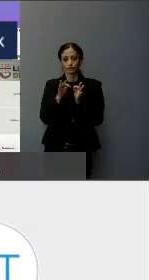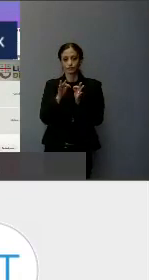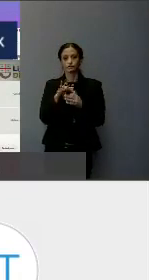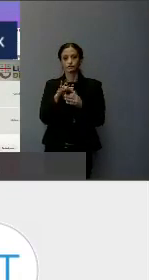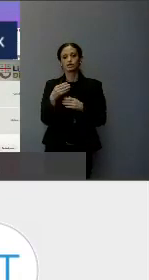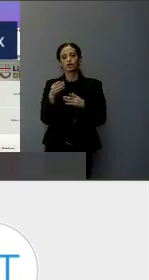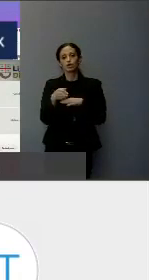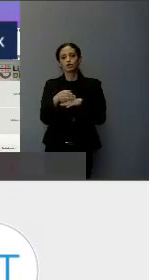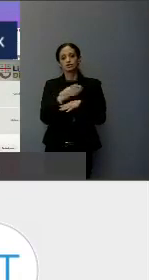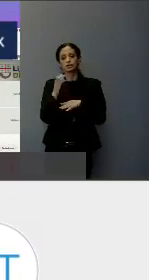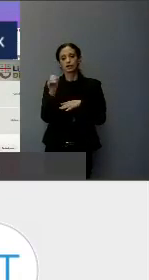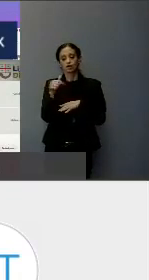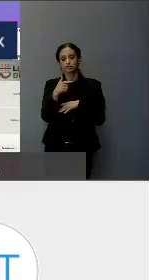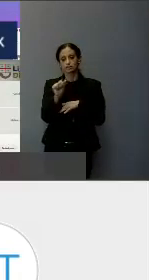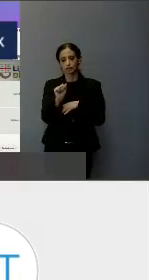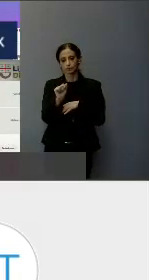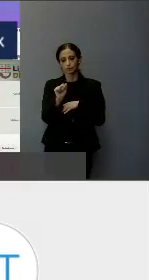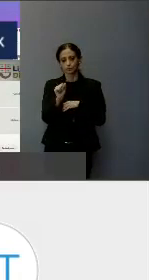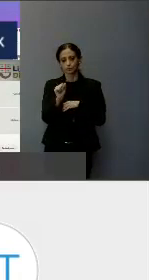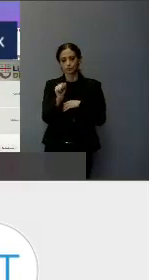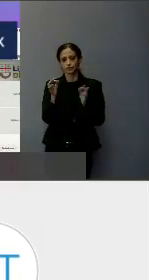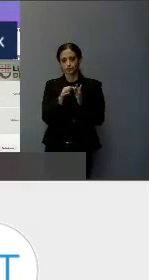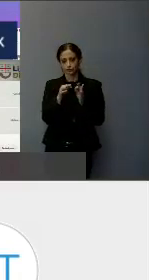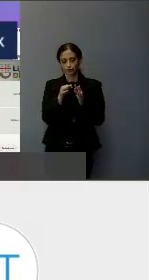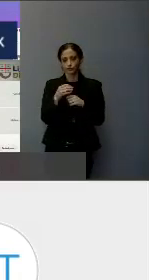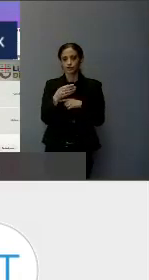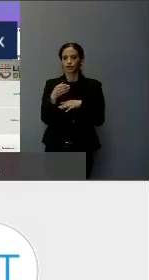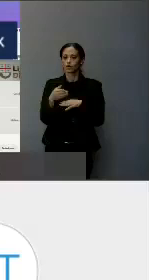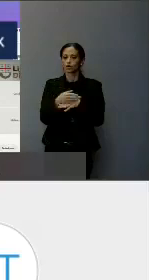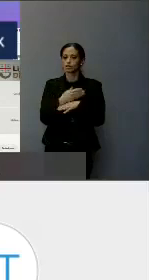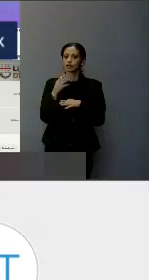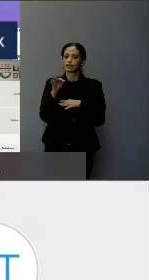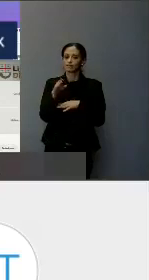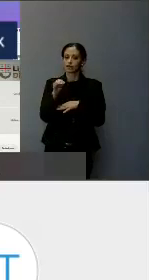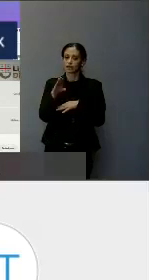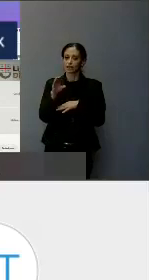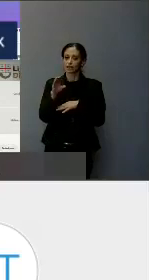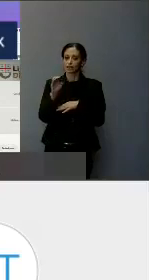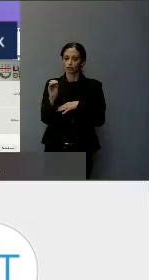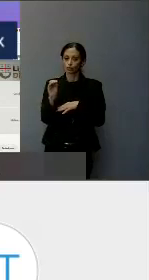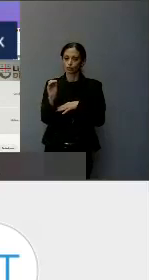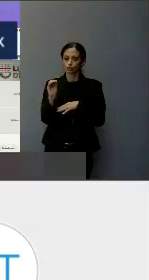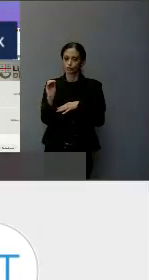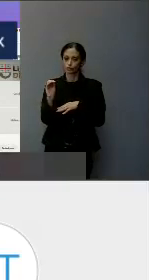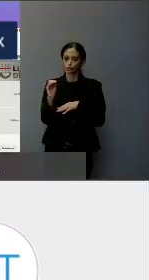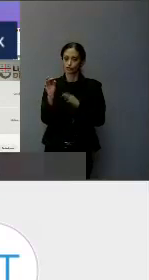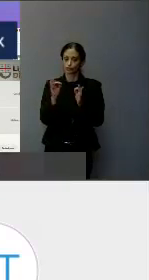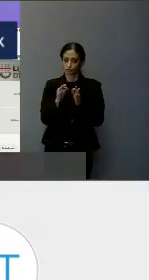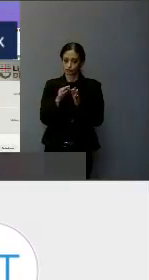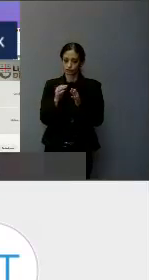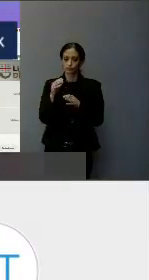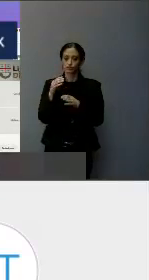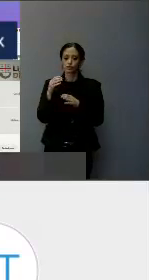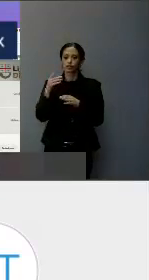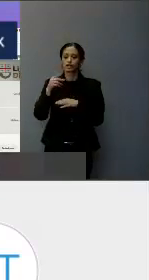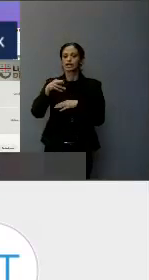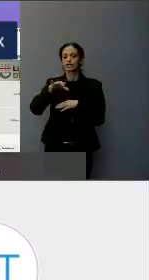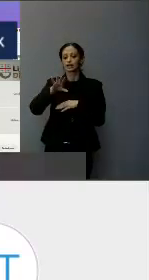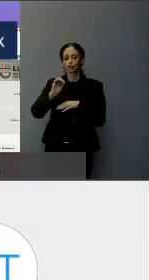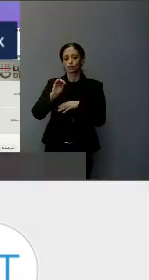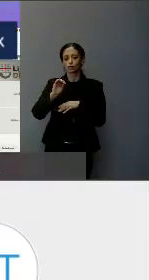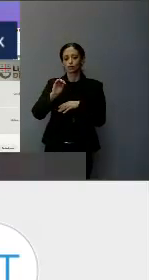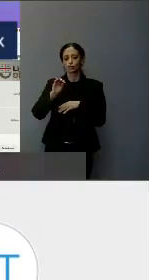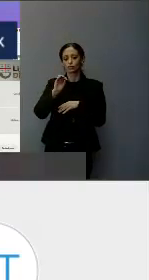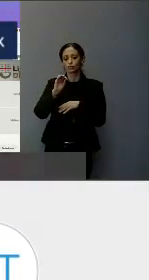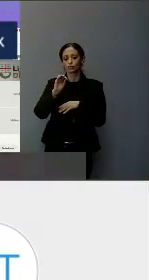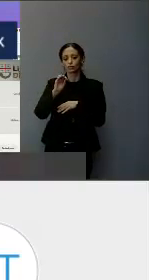consigliere costa favorevole consigliere a ferrero favorevole consigliere grillo